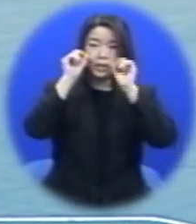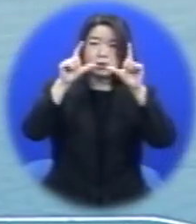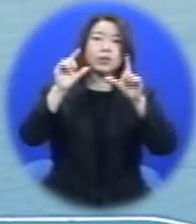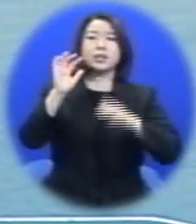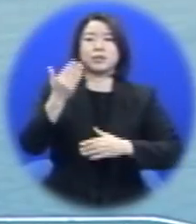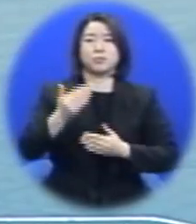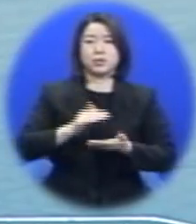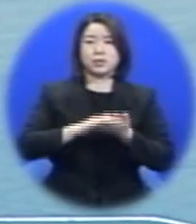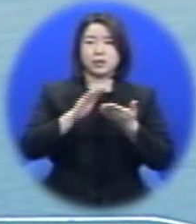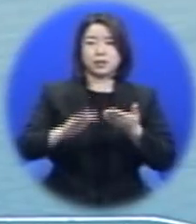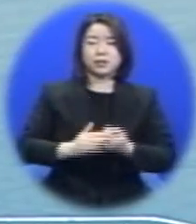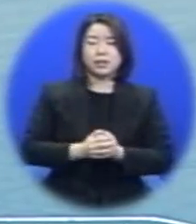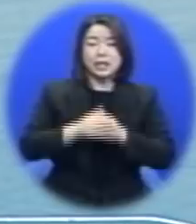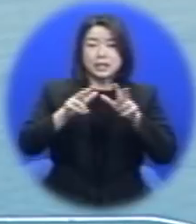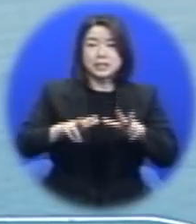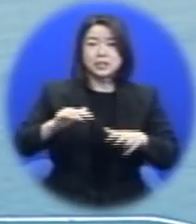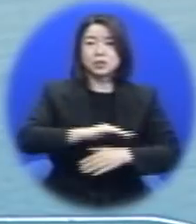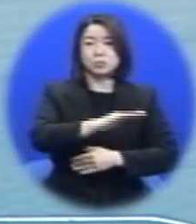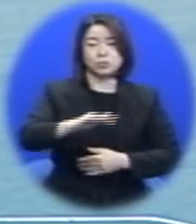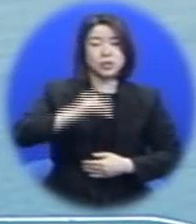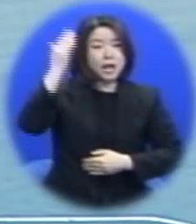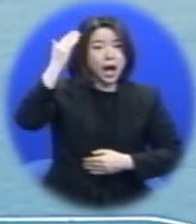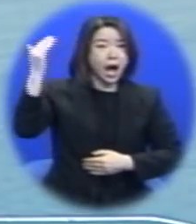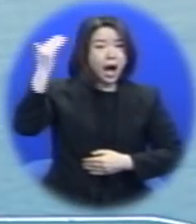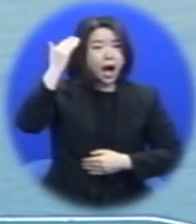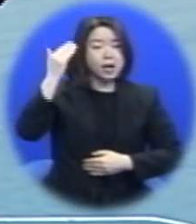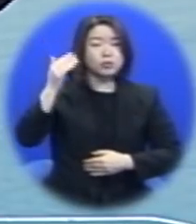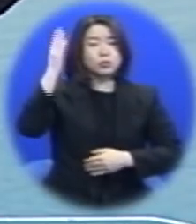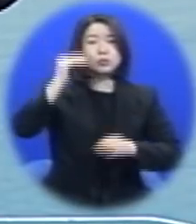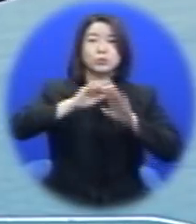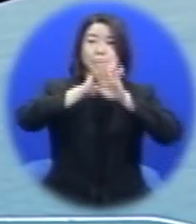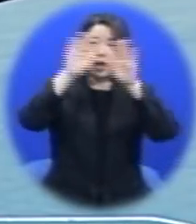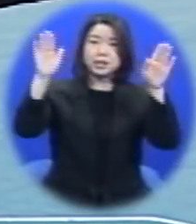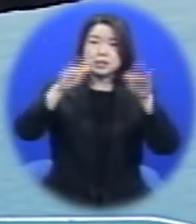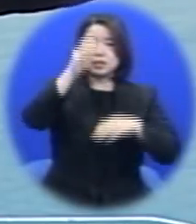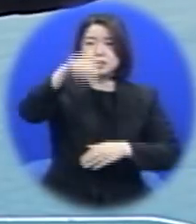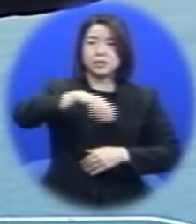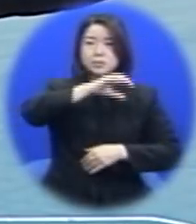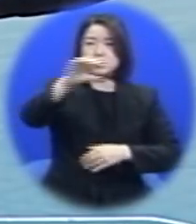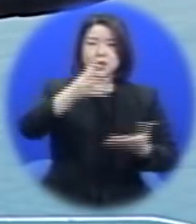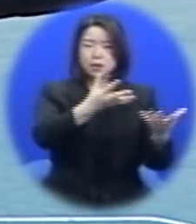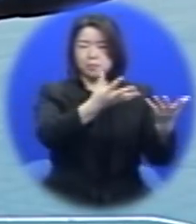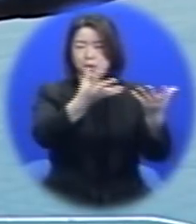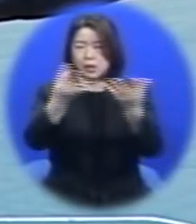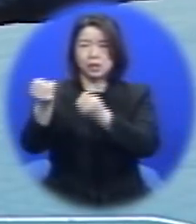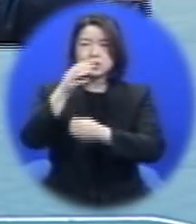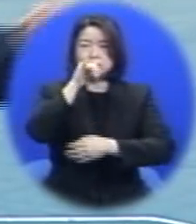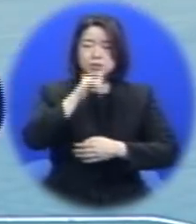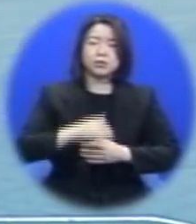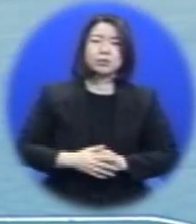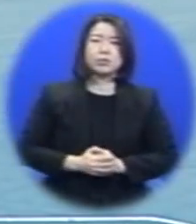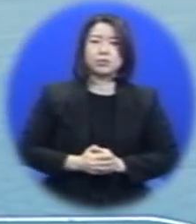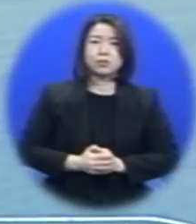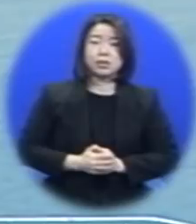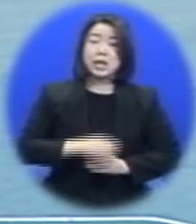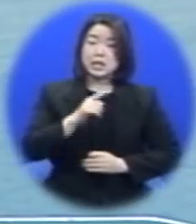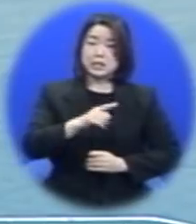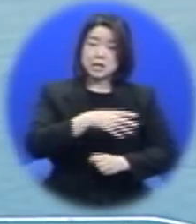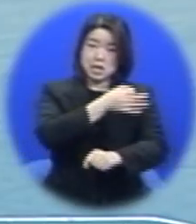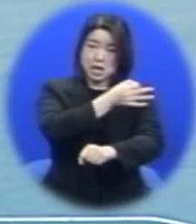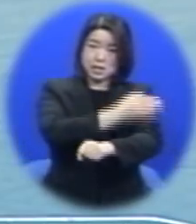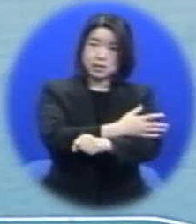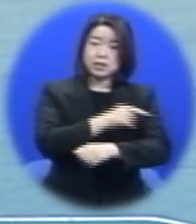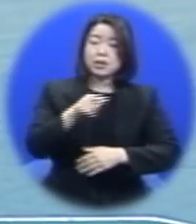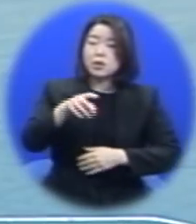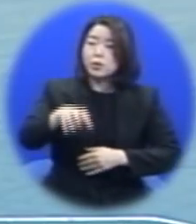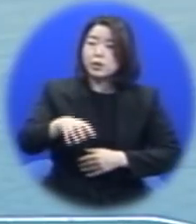합니다. 지금 우리 한국 하늘에는 십자가가 가득 있습니다. 그건 단순히